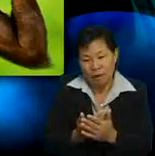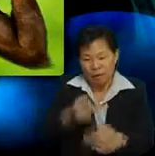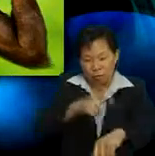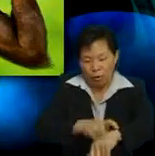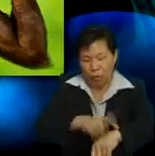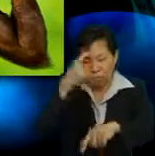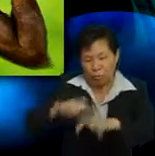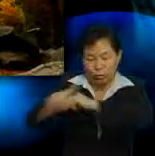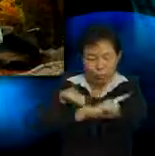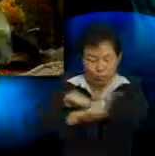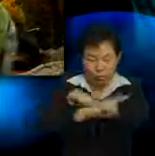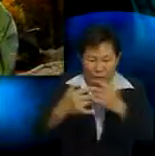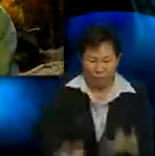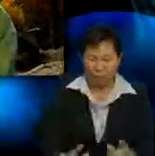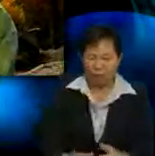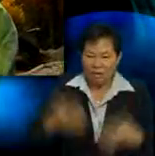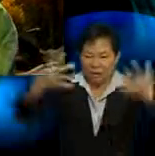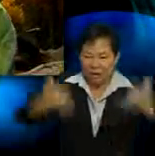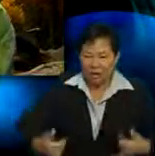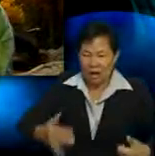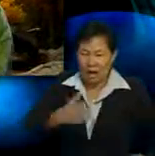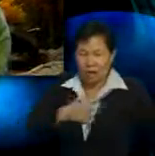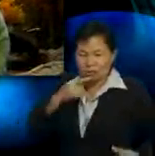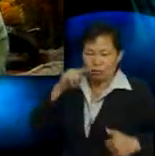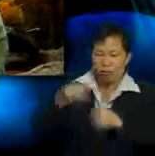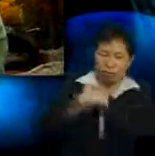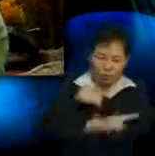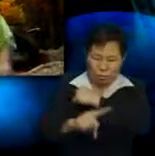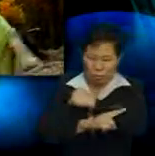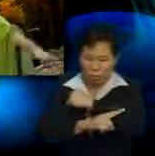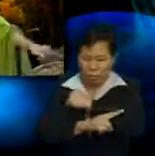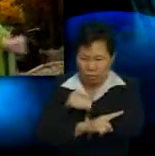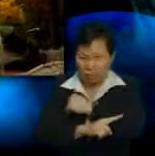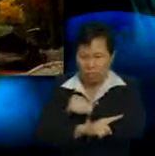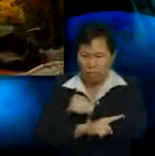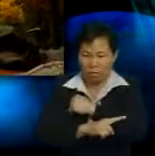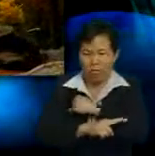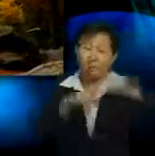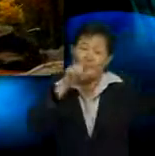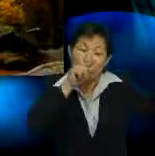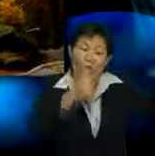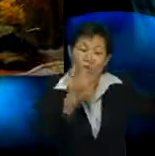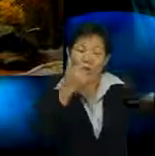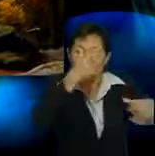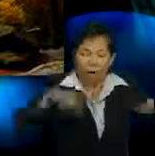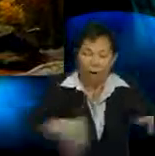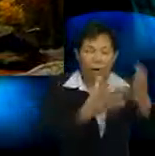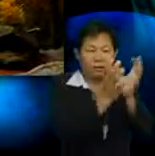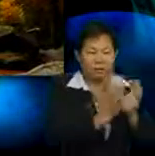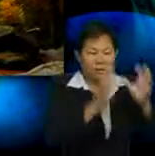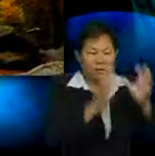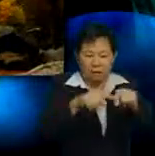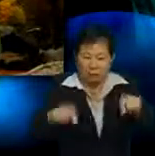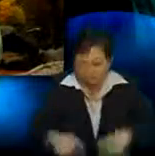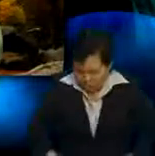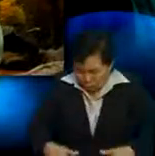untuk menjatuhkan hukuman. Sekarang aku hendak jatuhkan hukuman. Tempua bersalah kerana membuat sarang di tempat monyet